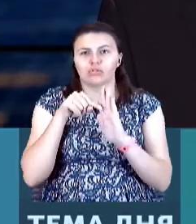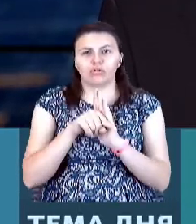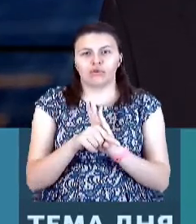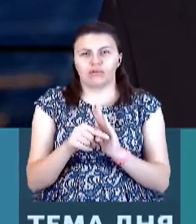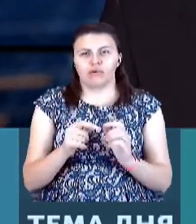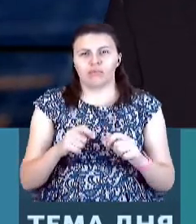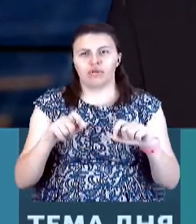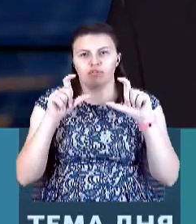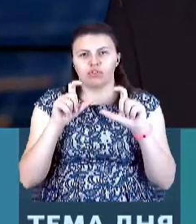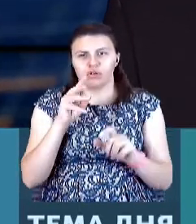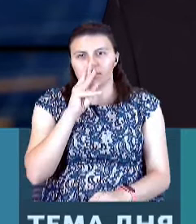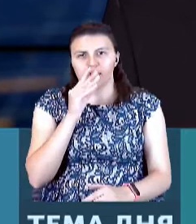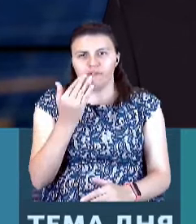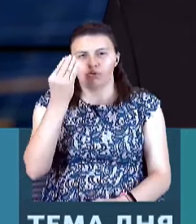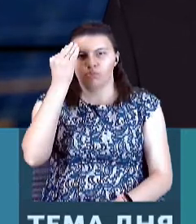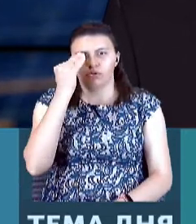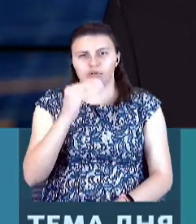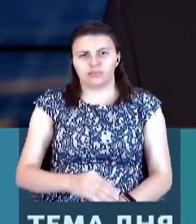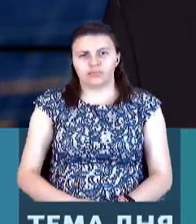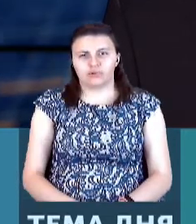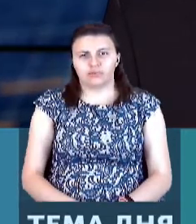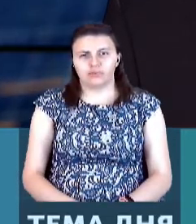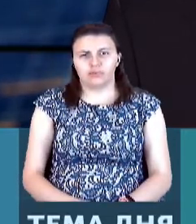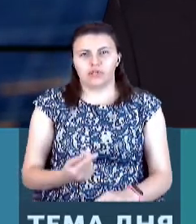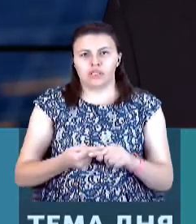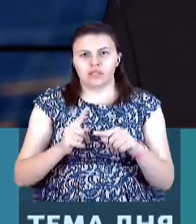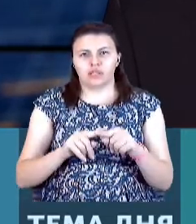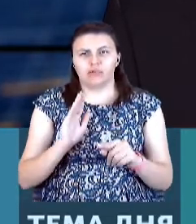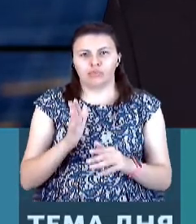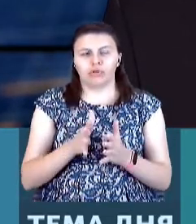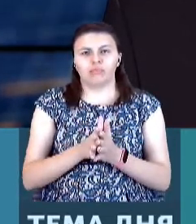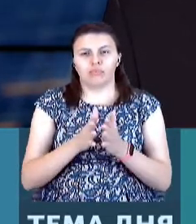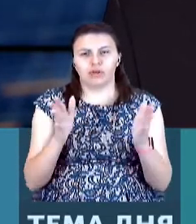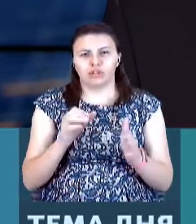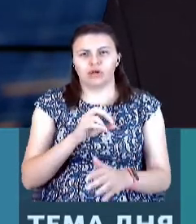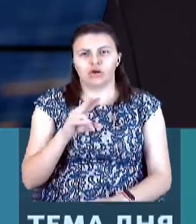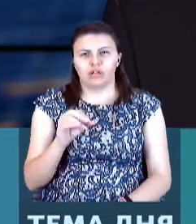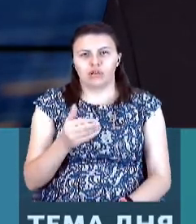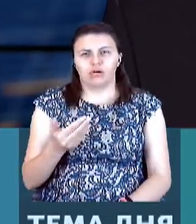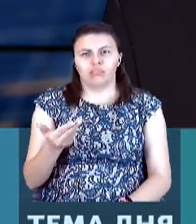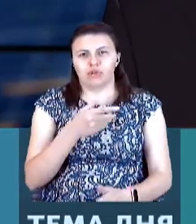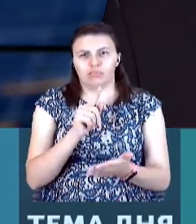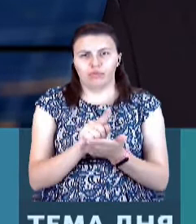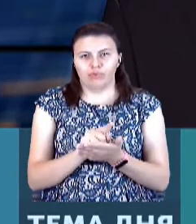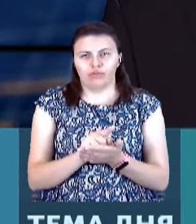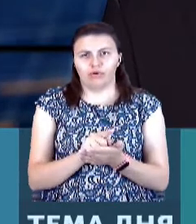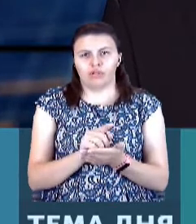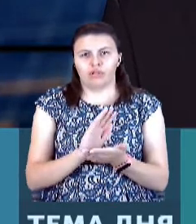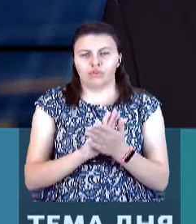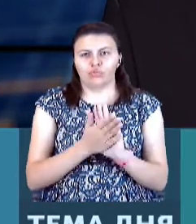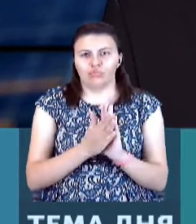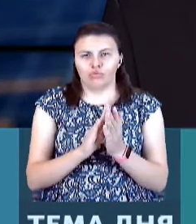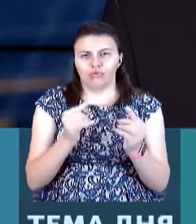на ваш погляд? Ну, це вже буде більше, але тут ми знову таки повинні це узгоджувати і з показниками інфляції. І